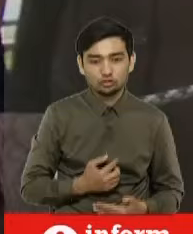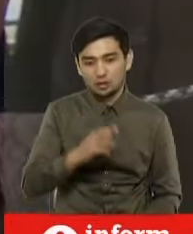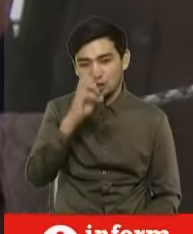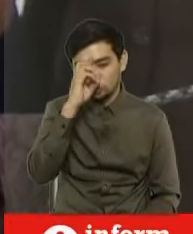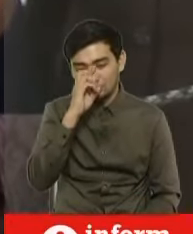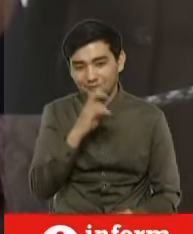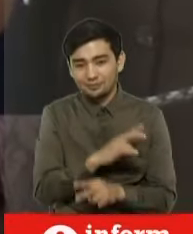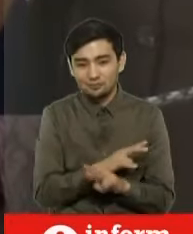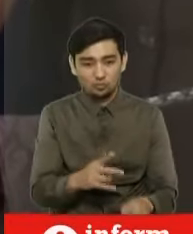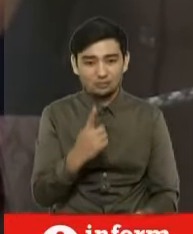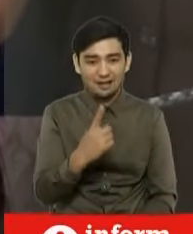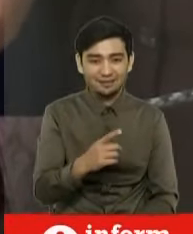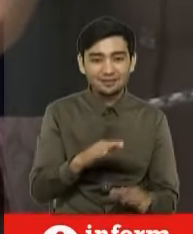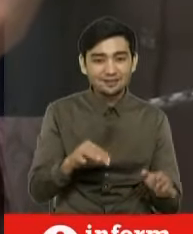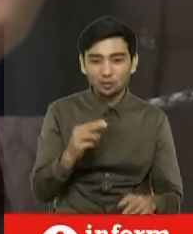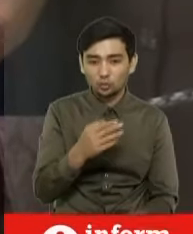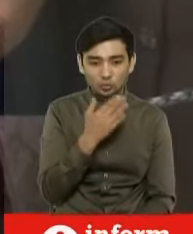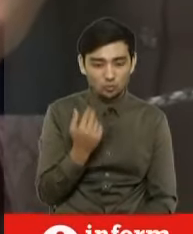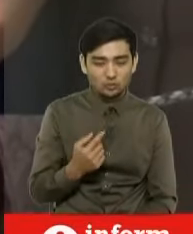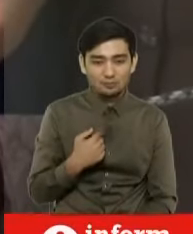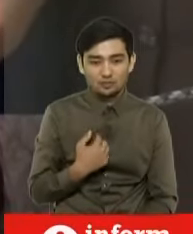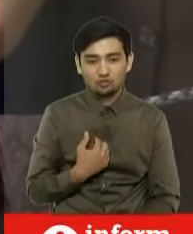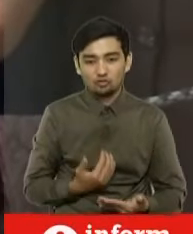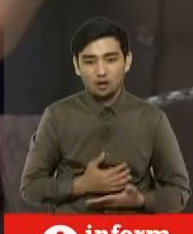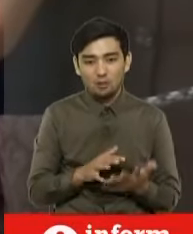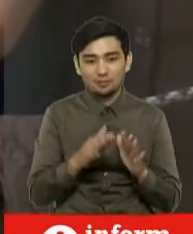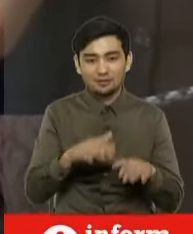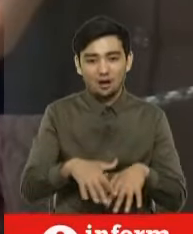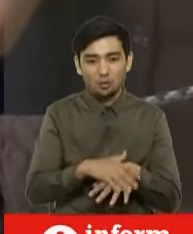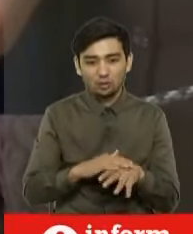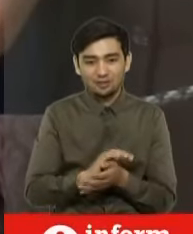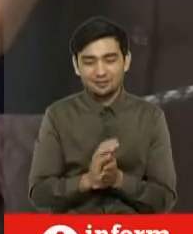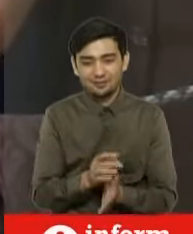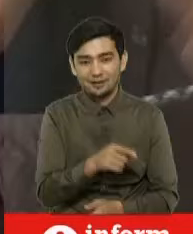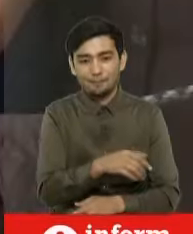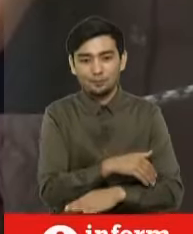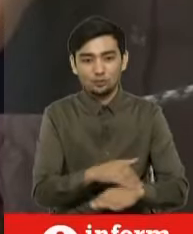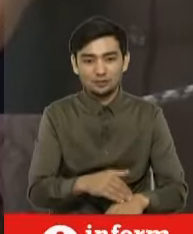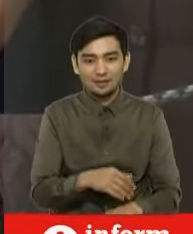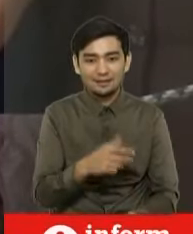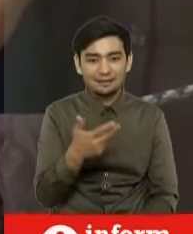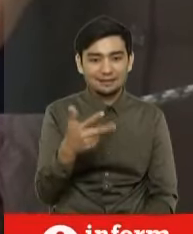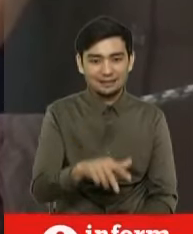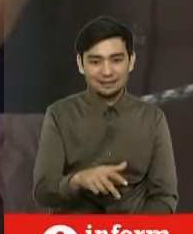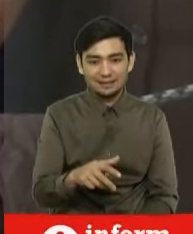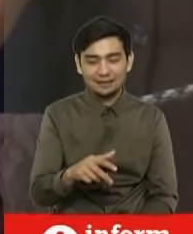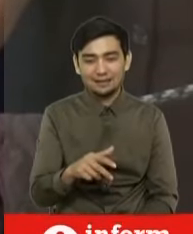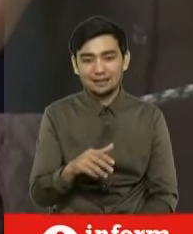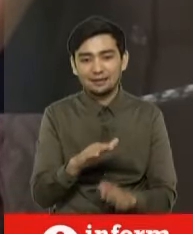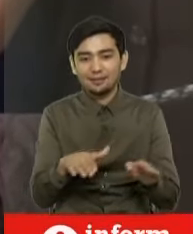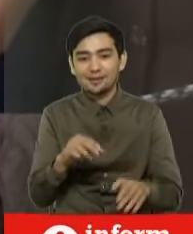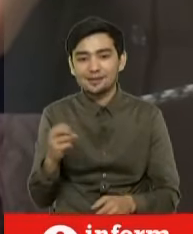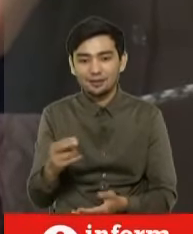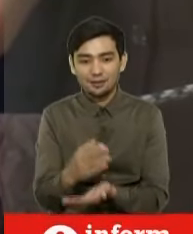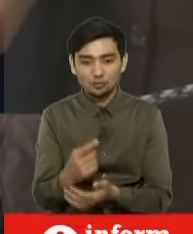бірде-бір балабақша жоқ. Халық тығыз жайласқан. Біздің балабақшамыз жайласқан көшеде 3 жекеменшік балабақша бар.